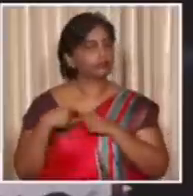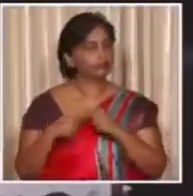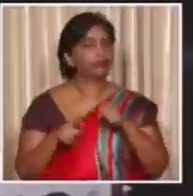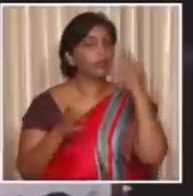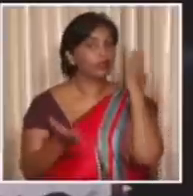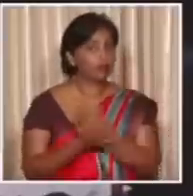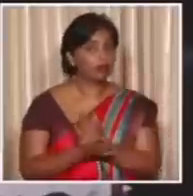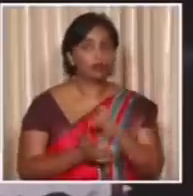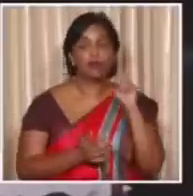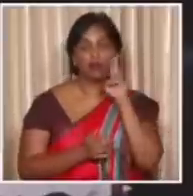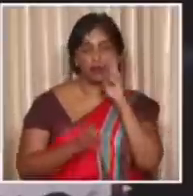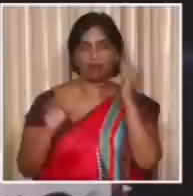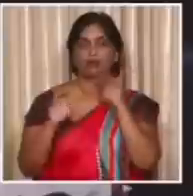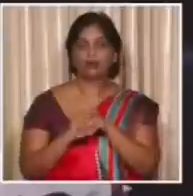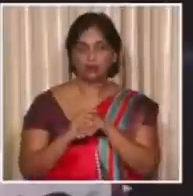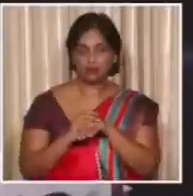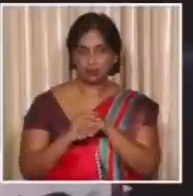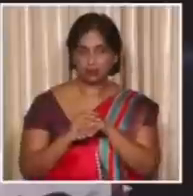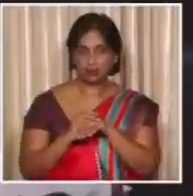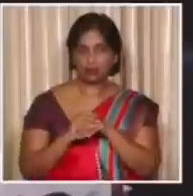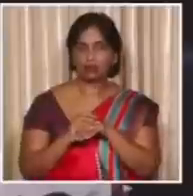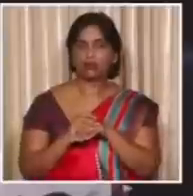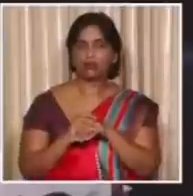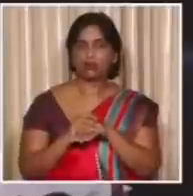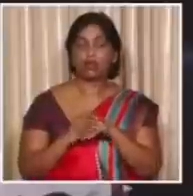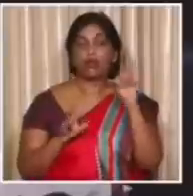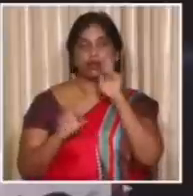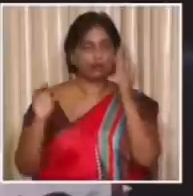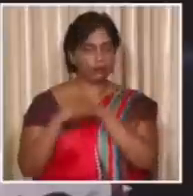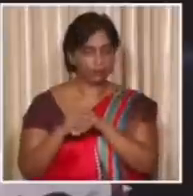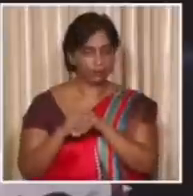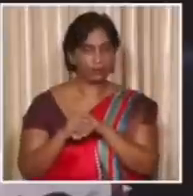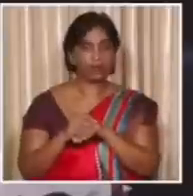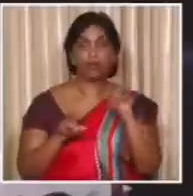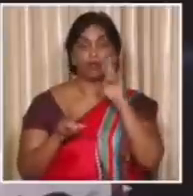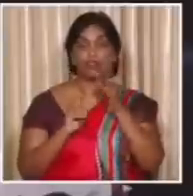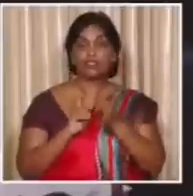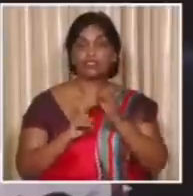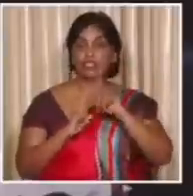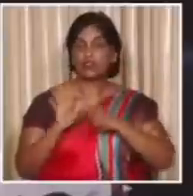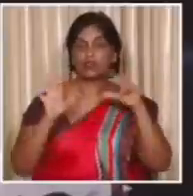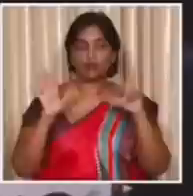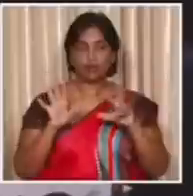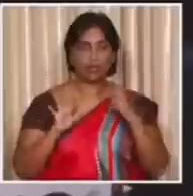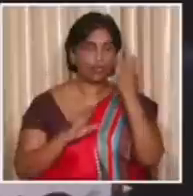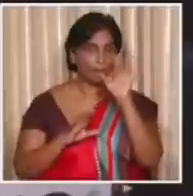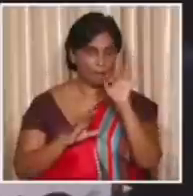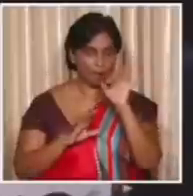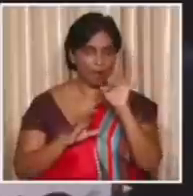ඒක නතර කරන්න රනිල් වික්‍රමසිංහ මම අවසන් කරමු විනාඩියක් දෙන්න. රනිල් වික්‍රමසිංහ ආවේ ජනවාරි මාසේ 8 වෙනිදා